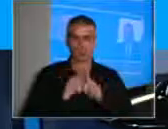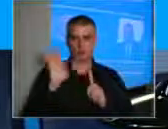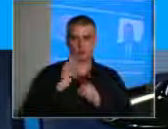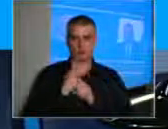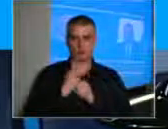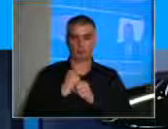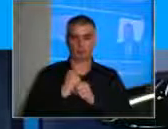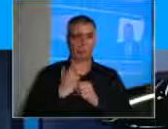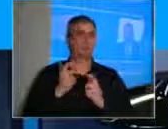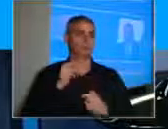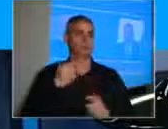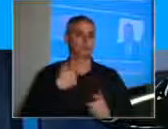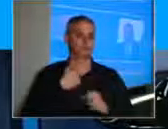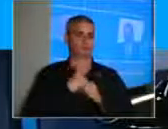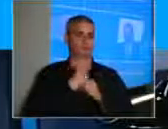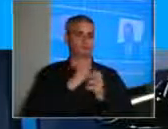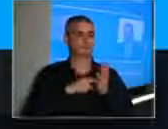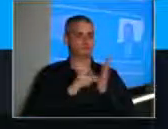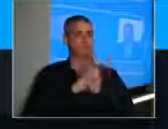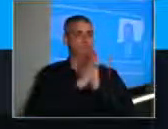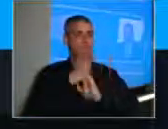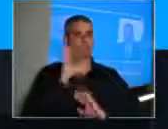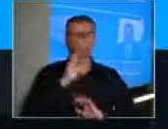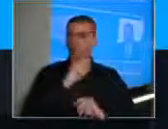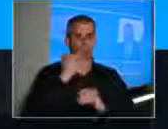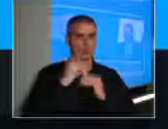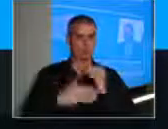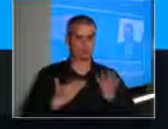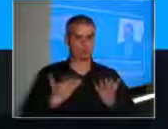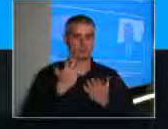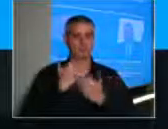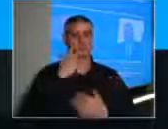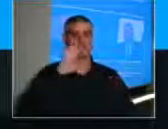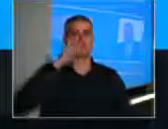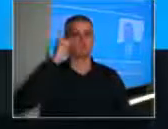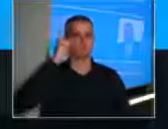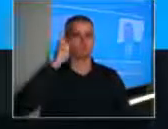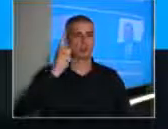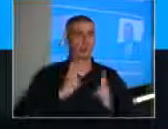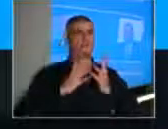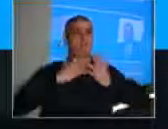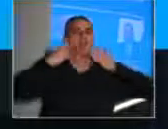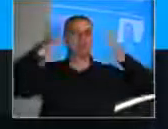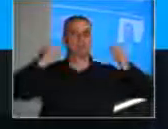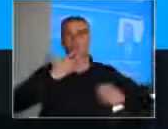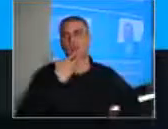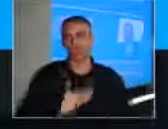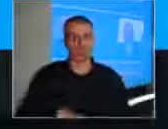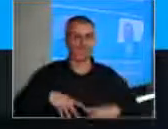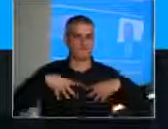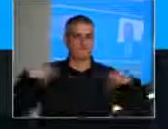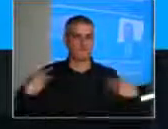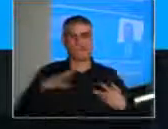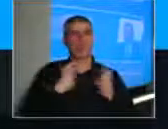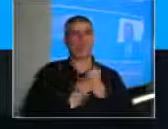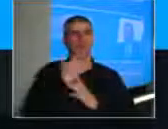עושה. א', אנחנו מציגים את המהפכה של ש"ס, שעדיין לא הושלמה, במשך 35 שנה. את המפעל האדיר הזה של הרב עובדיה יוסף, איך הוא